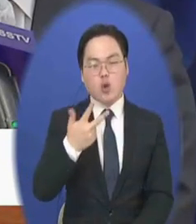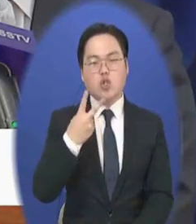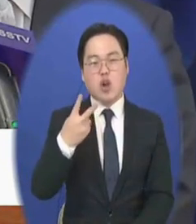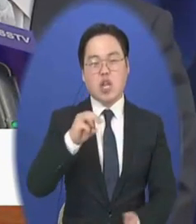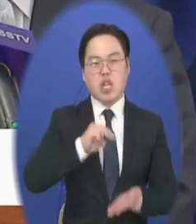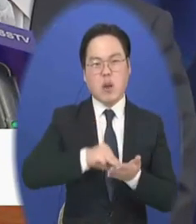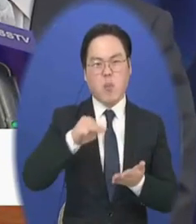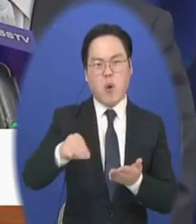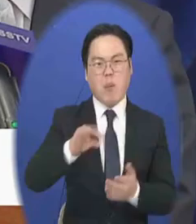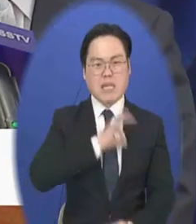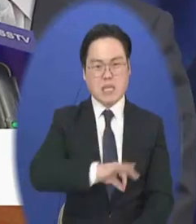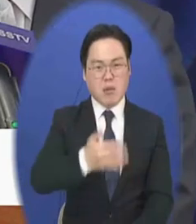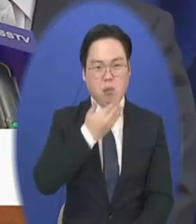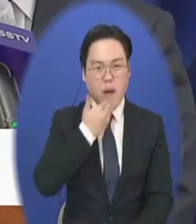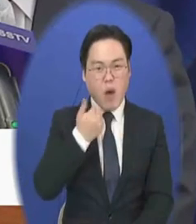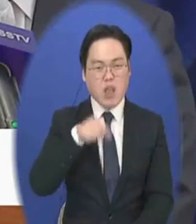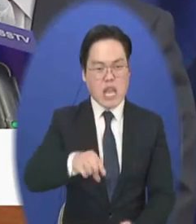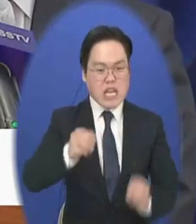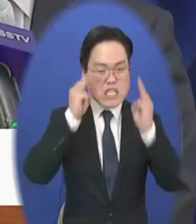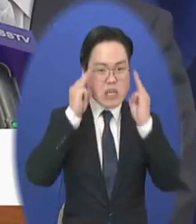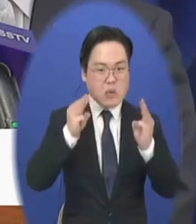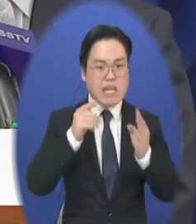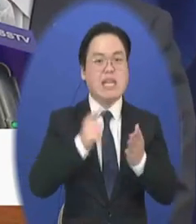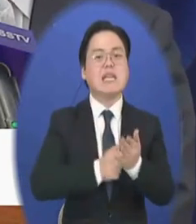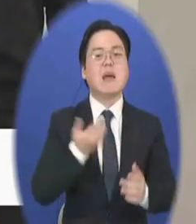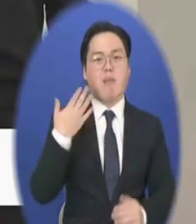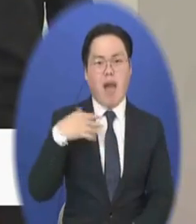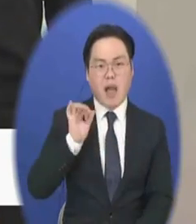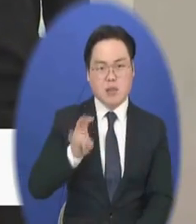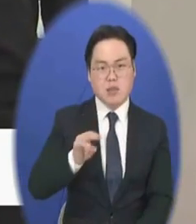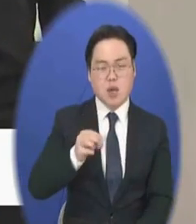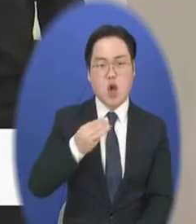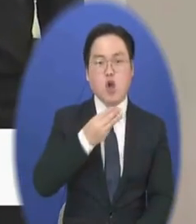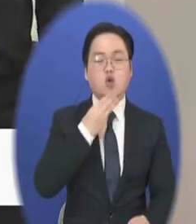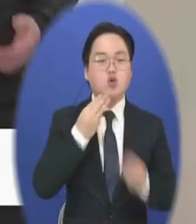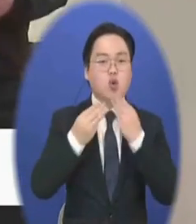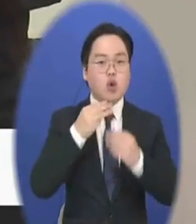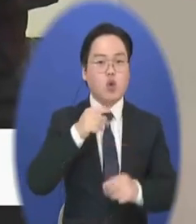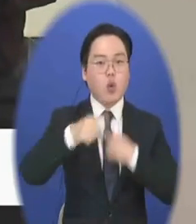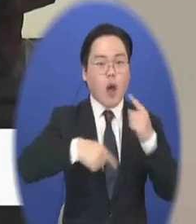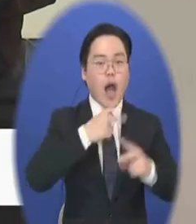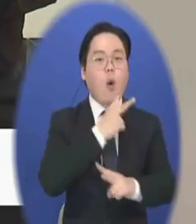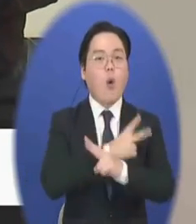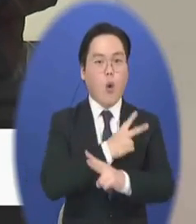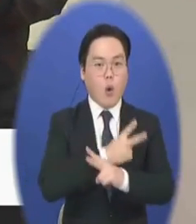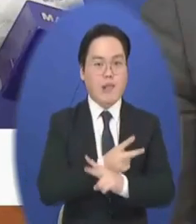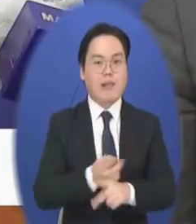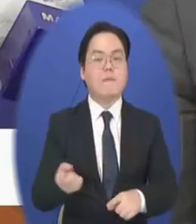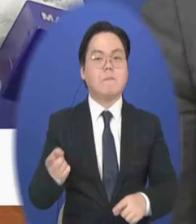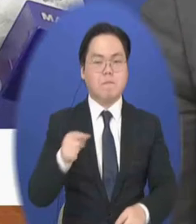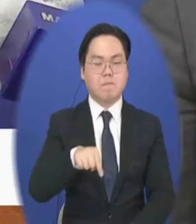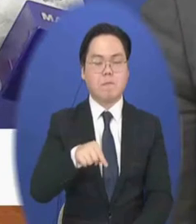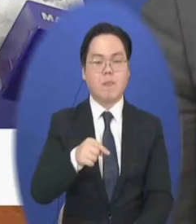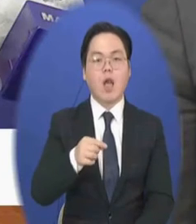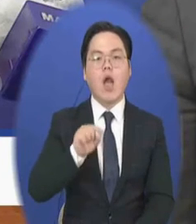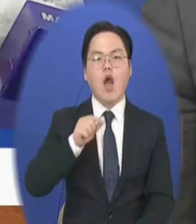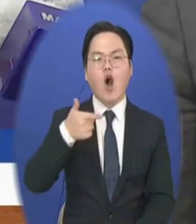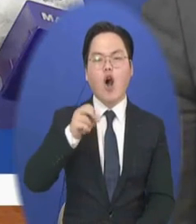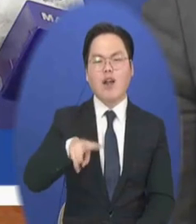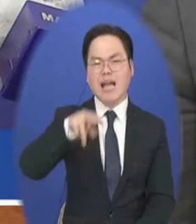алдагдaltaй ажилдаг үүнийг шийдвэрлэх ёстой байсныг илэрхийлж байна. Мөн шүүхийн тухай хуулийн төслийн хүрээнд ийм байр суурьтай байна. Хамгийн гол асуудал